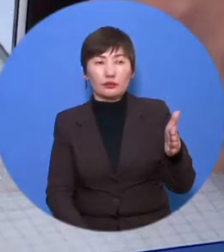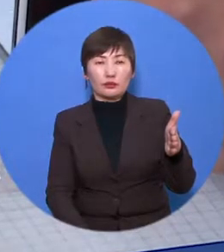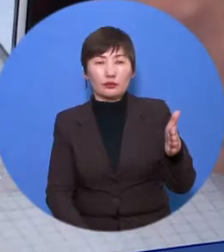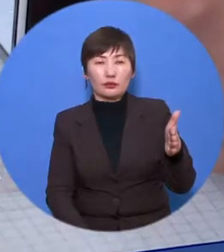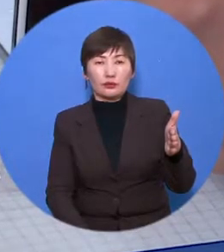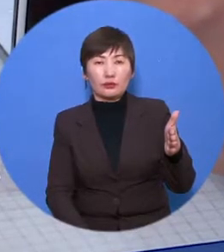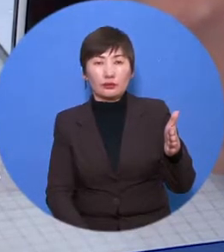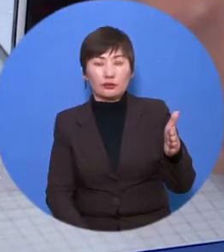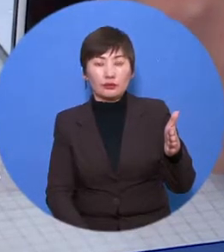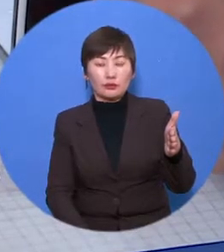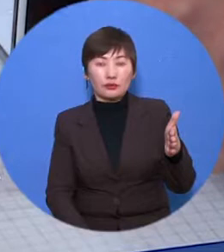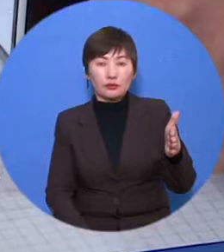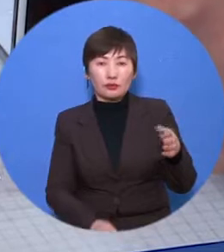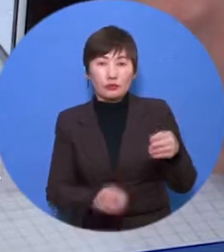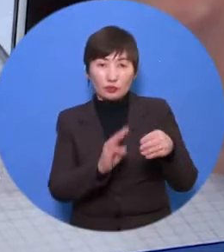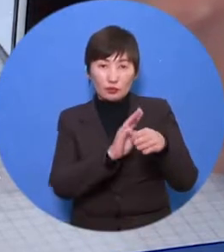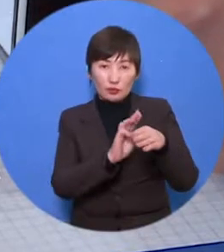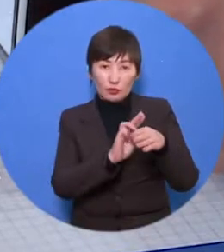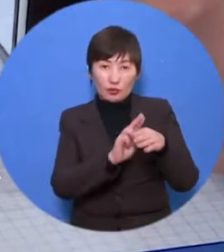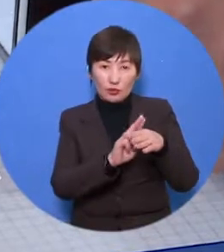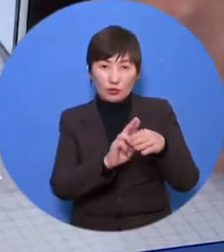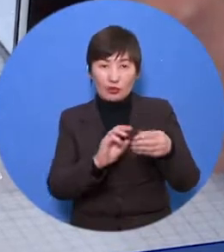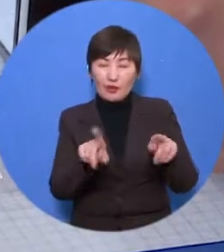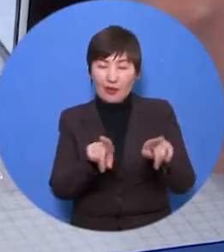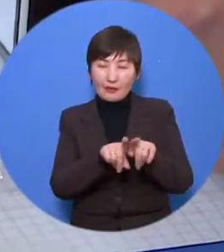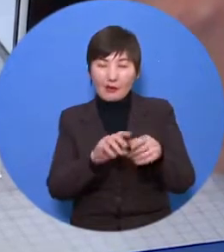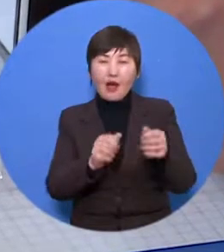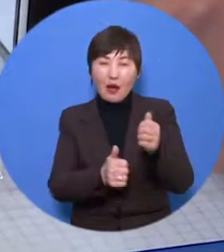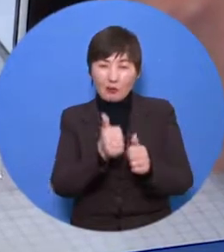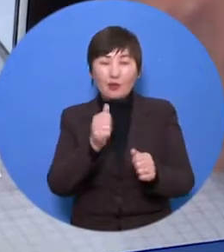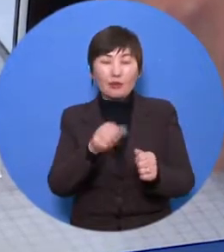За та нарын туршилт амжилттай болж байгаа гэдэгт багш нэтгэлтэй байна.